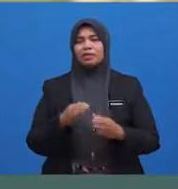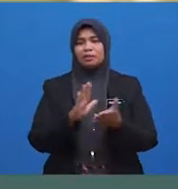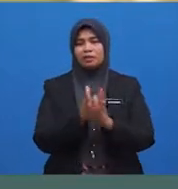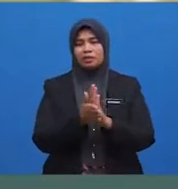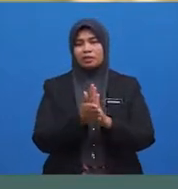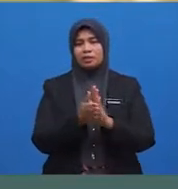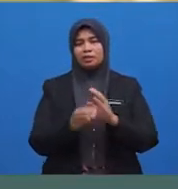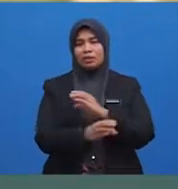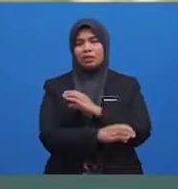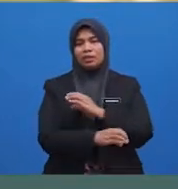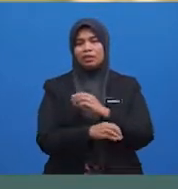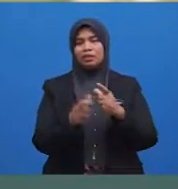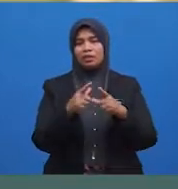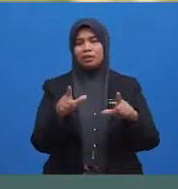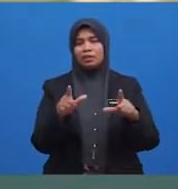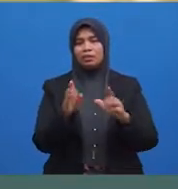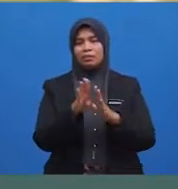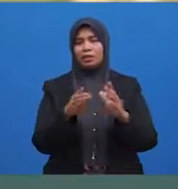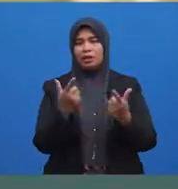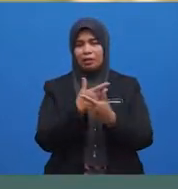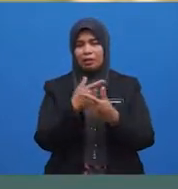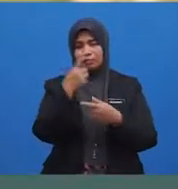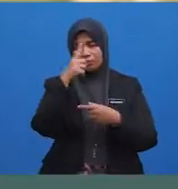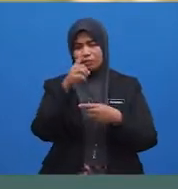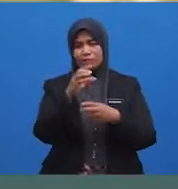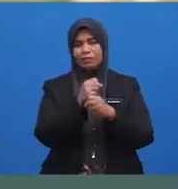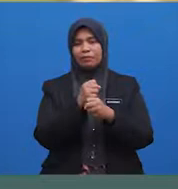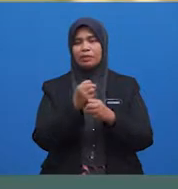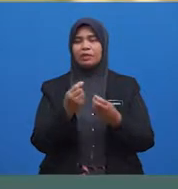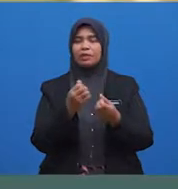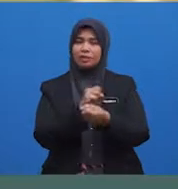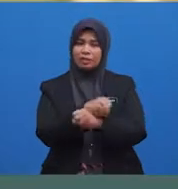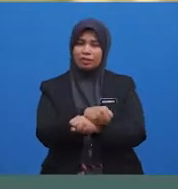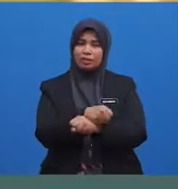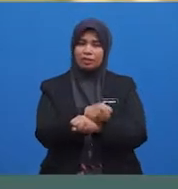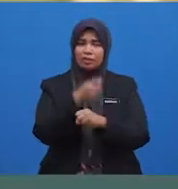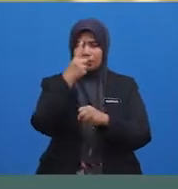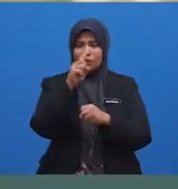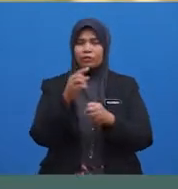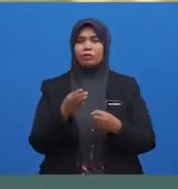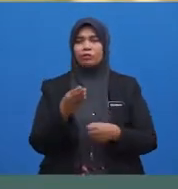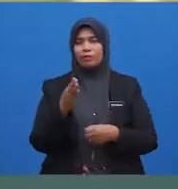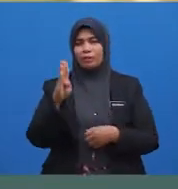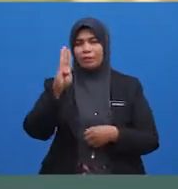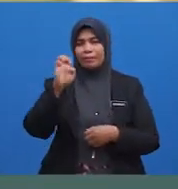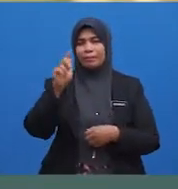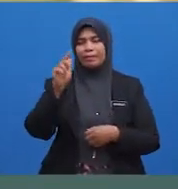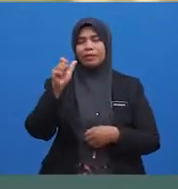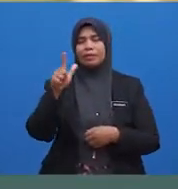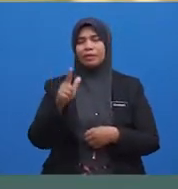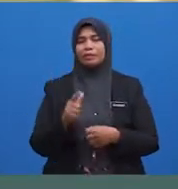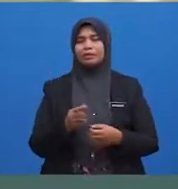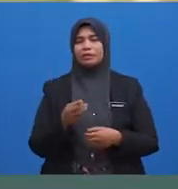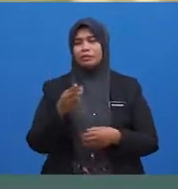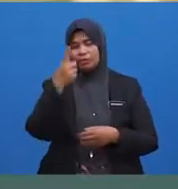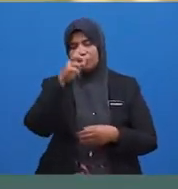mencari pusat perdagangan dan menguasai tanah jajahan yang dapat membekalkan bahan mentah bagi keperluan